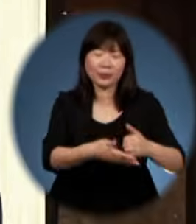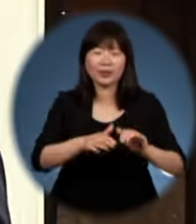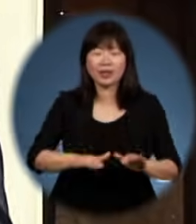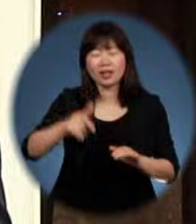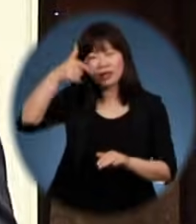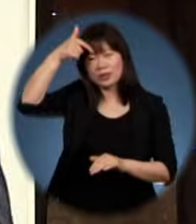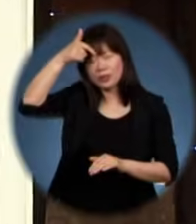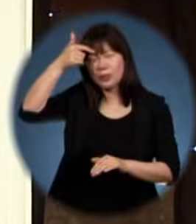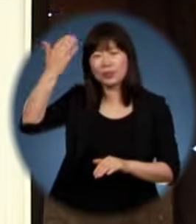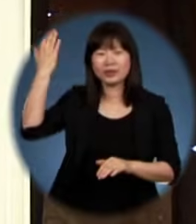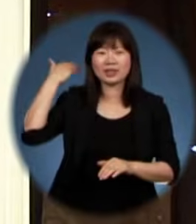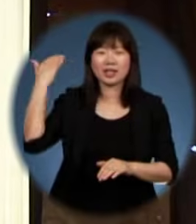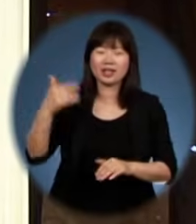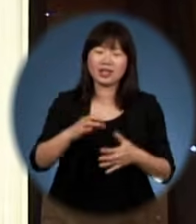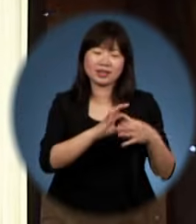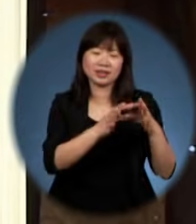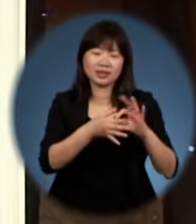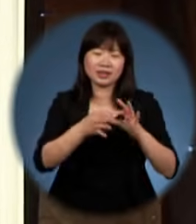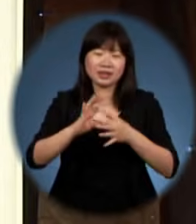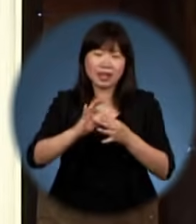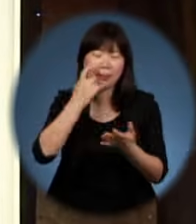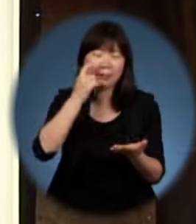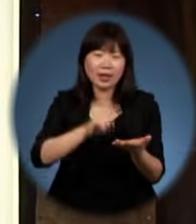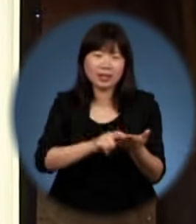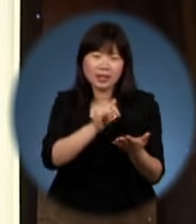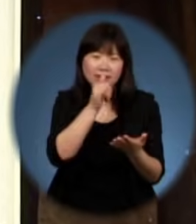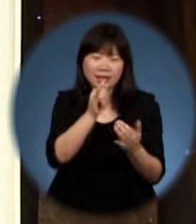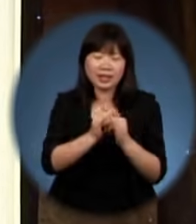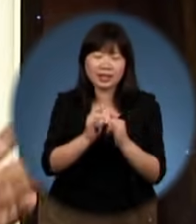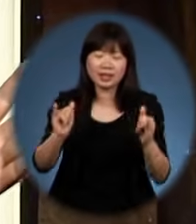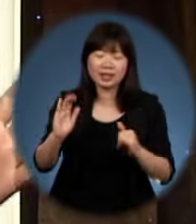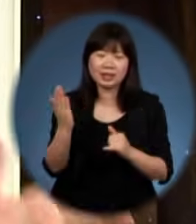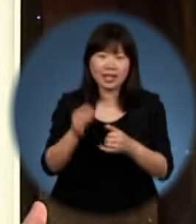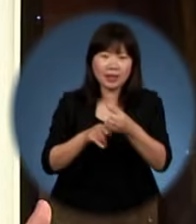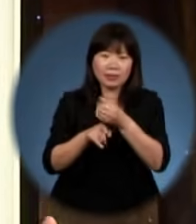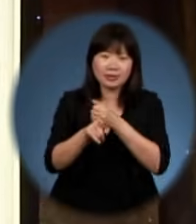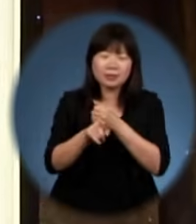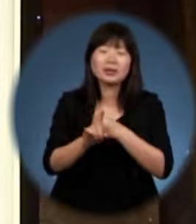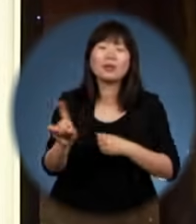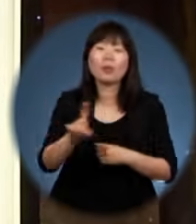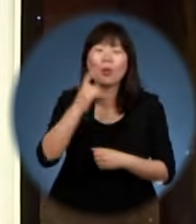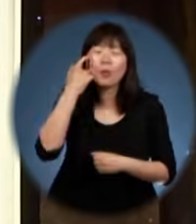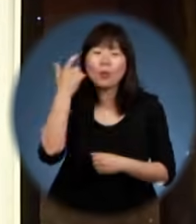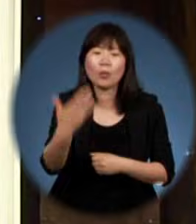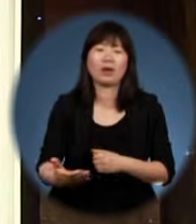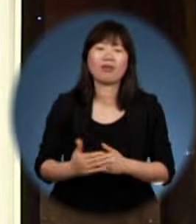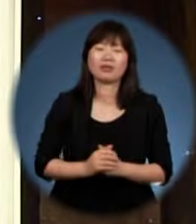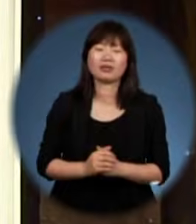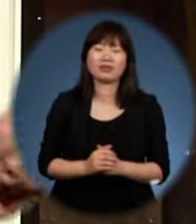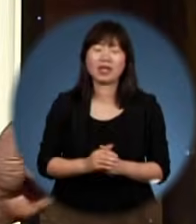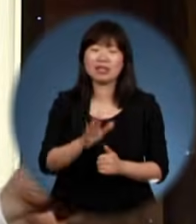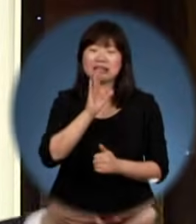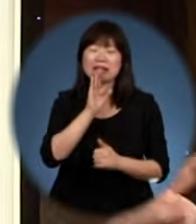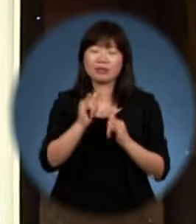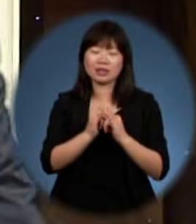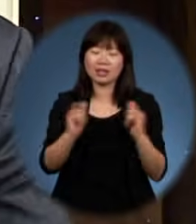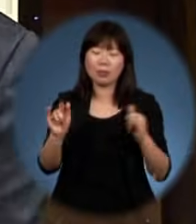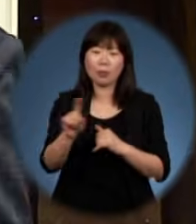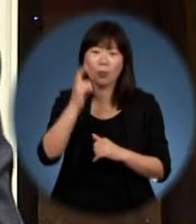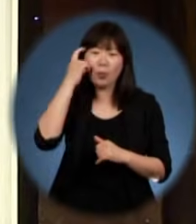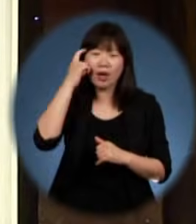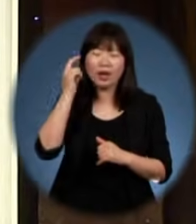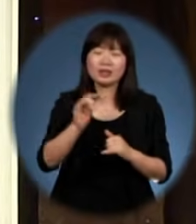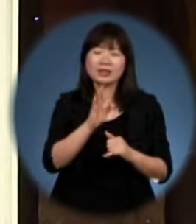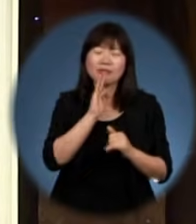고대의 그리스 가 발견해 뜬 인강 되며 의 의미는 무엇이냐는 것입니다 참된 인간 무엇이고